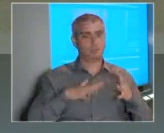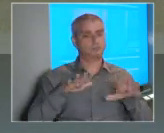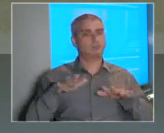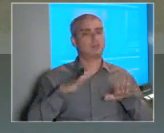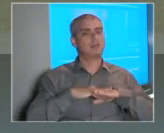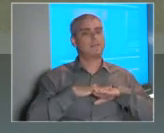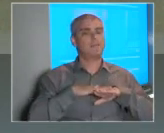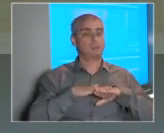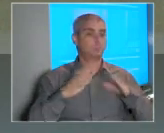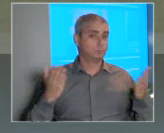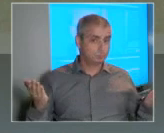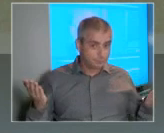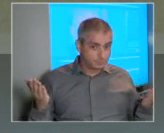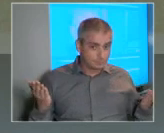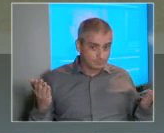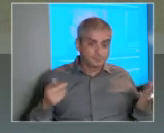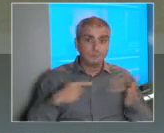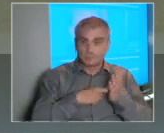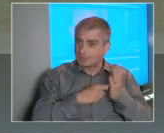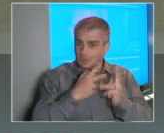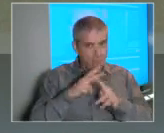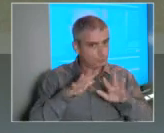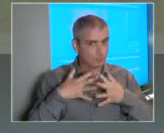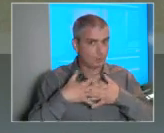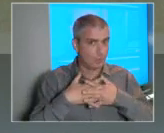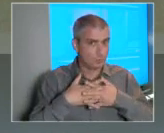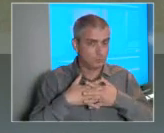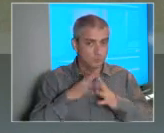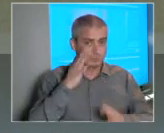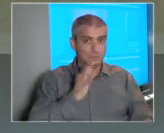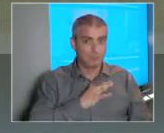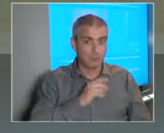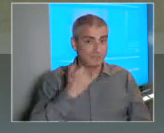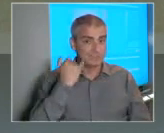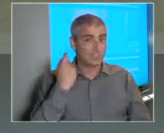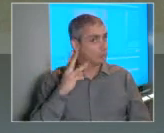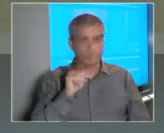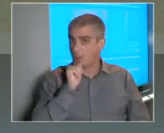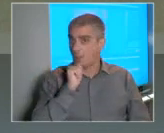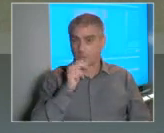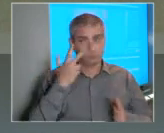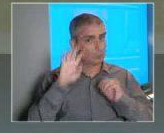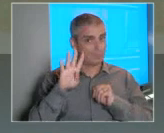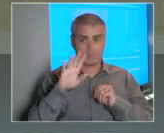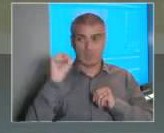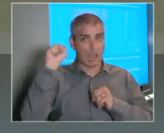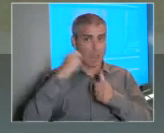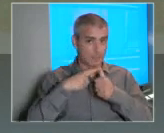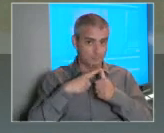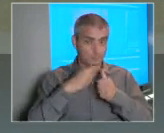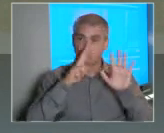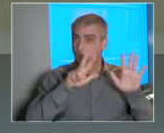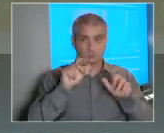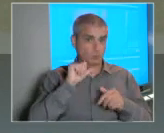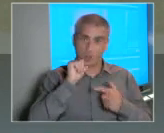פיוס. על כל פנים, לכן הלכנו לממשלת אחדות. כלומר, שימו לב, שמיר אז לא רצה ב-84 את כהנה,